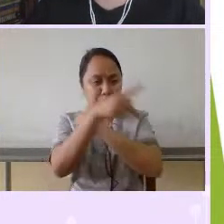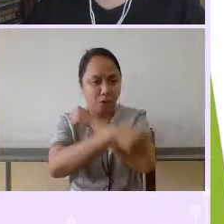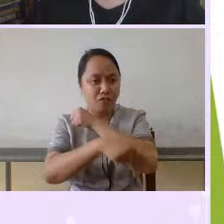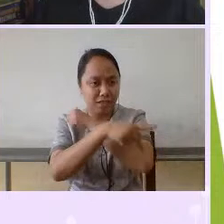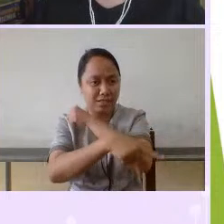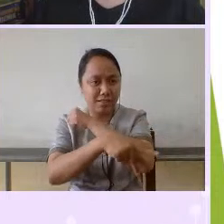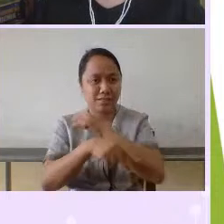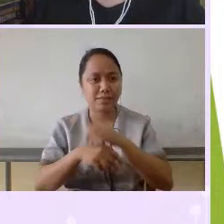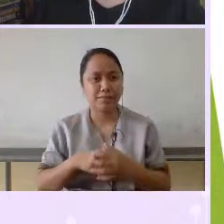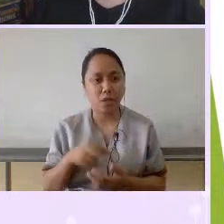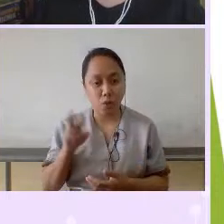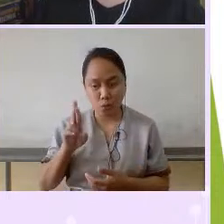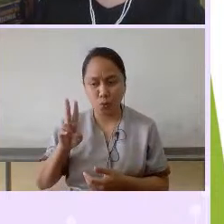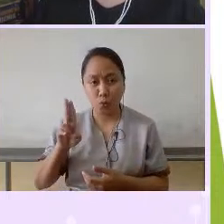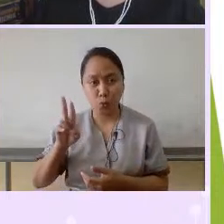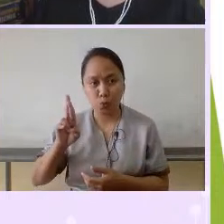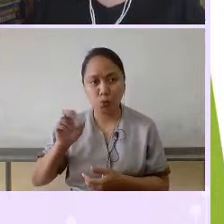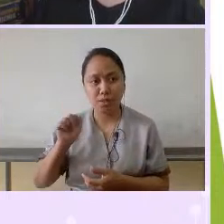ako.